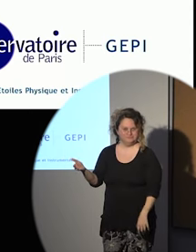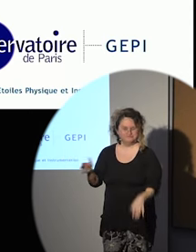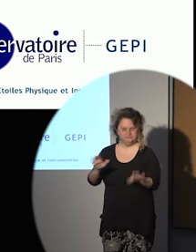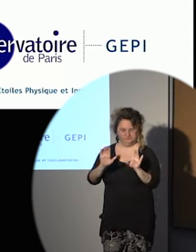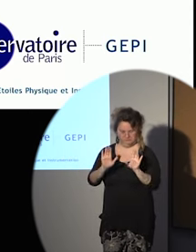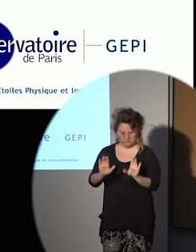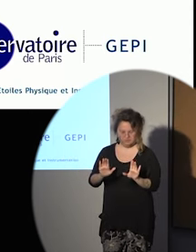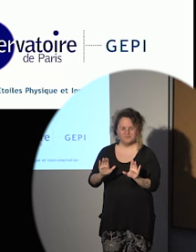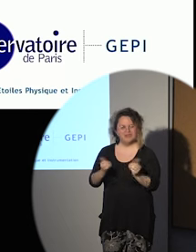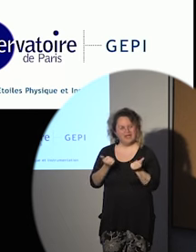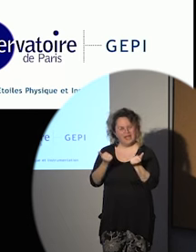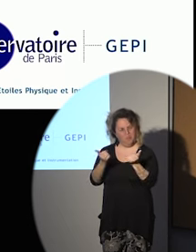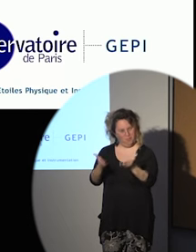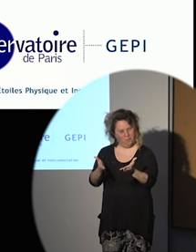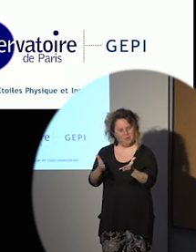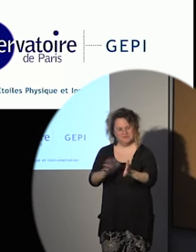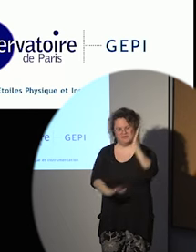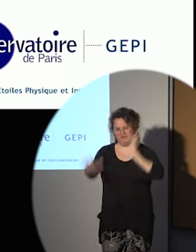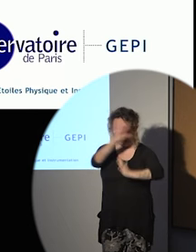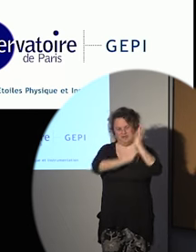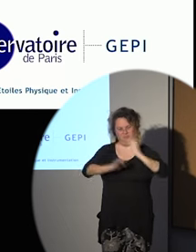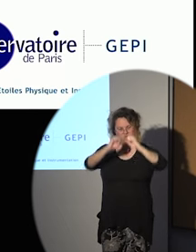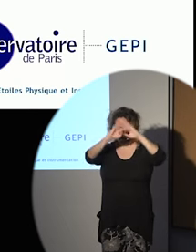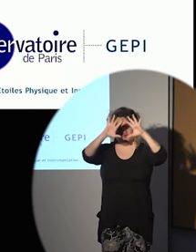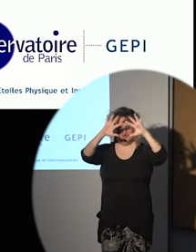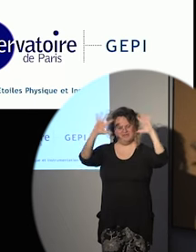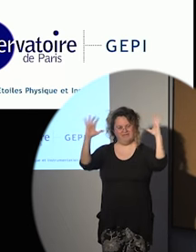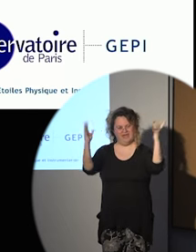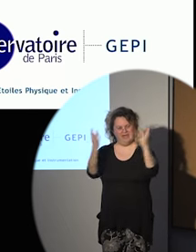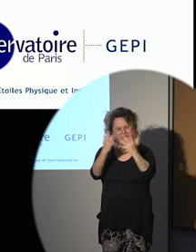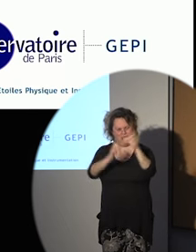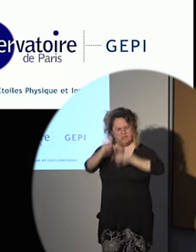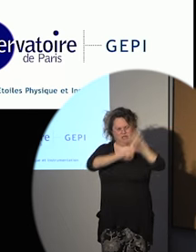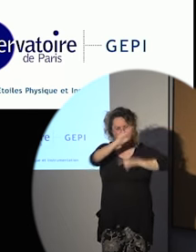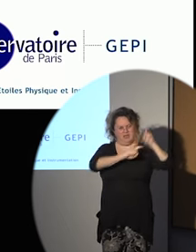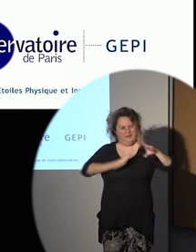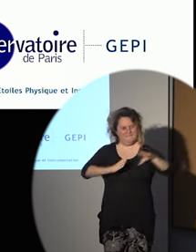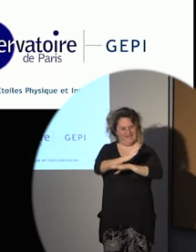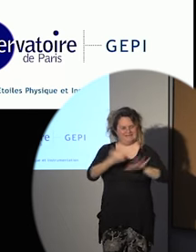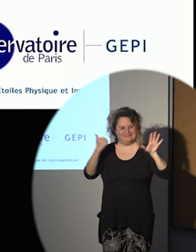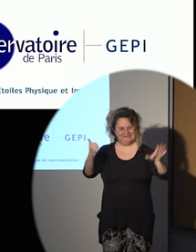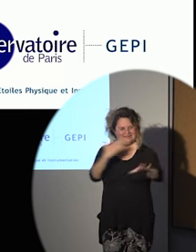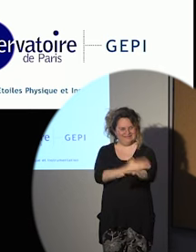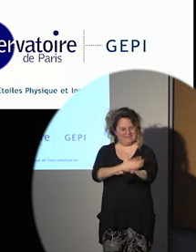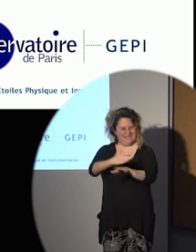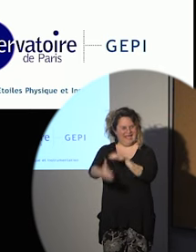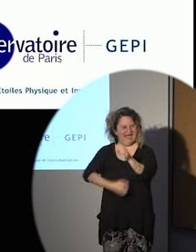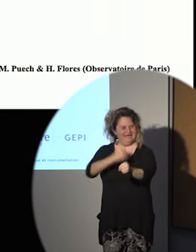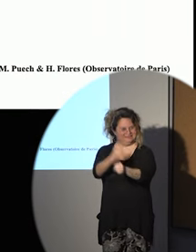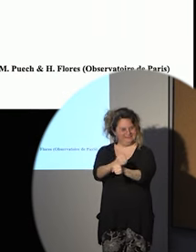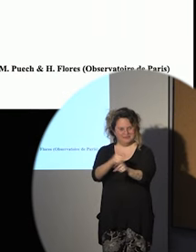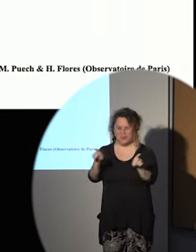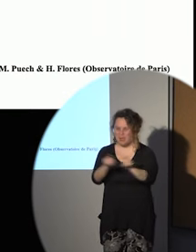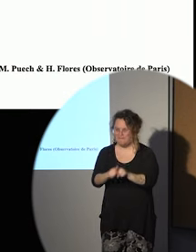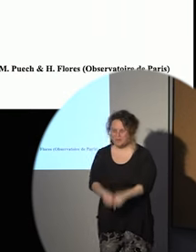on va aller visiter des époques, le passé de l'univers, il y a plus de 6 milliards d'années, et on va utiliser une machine à remonter le